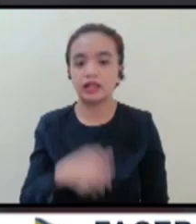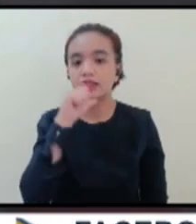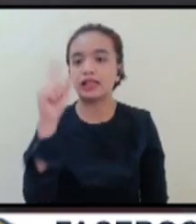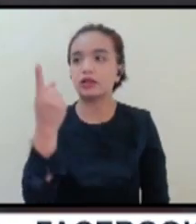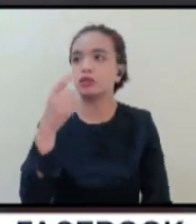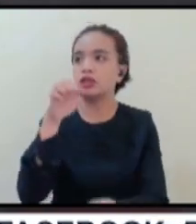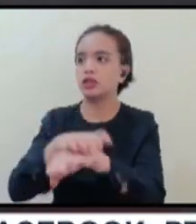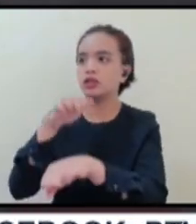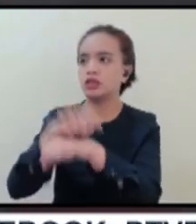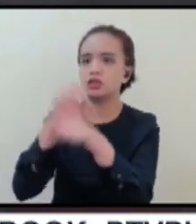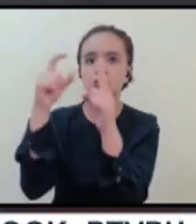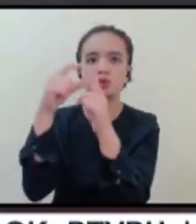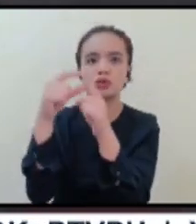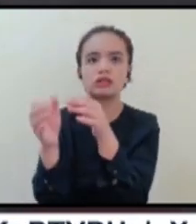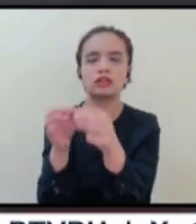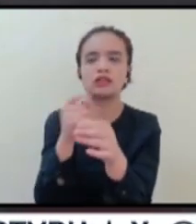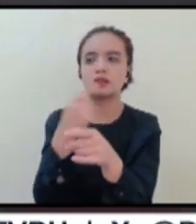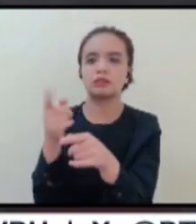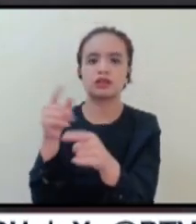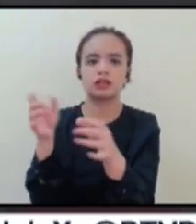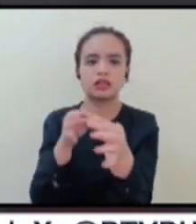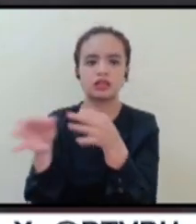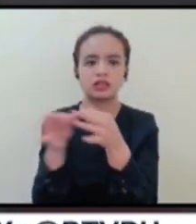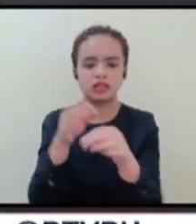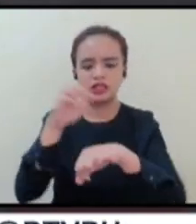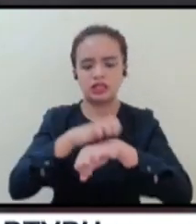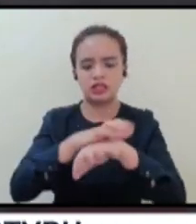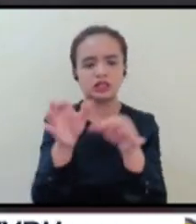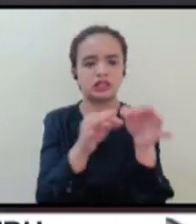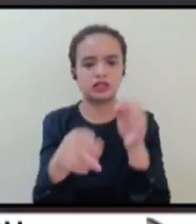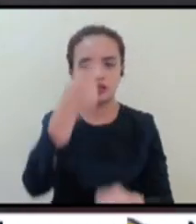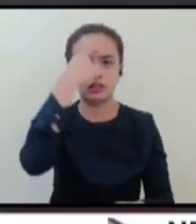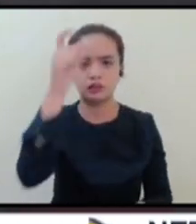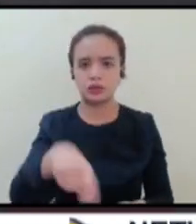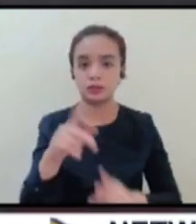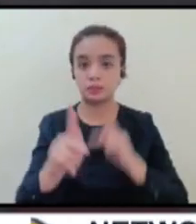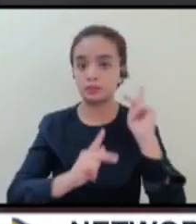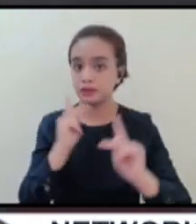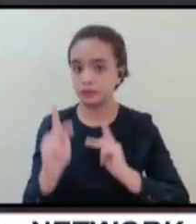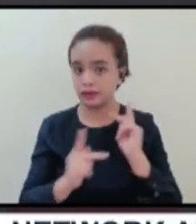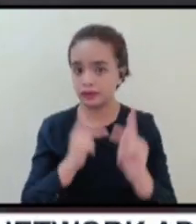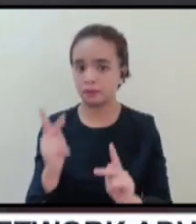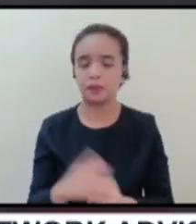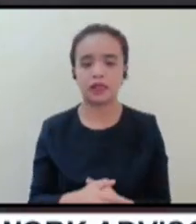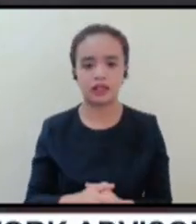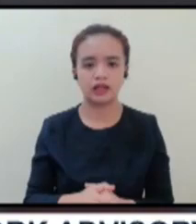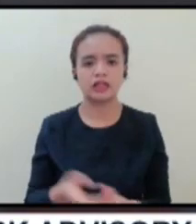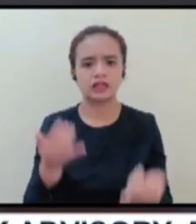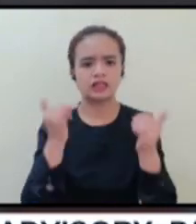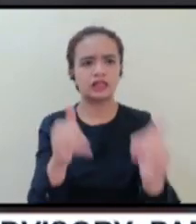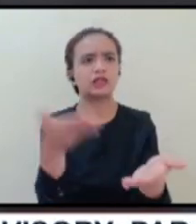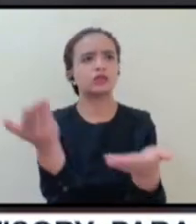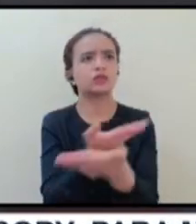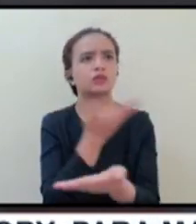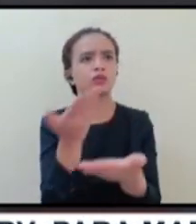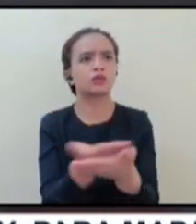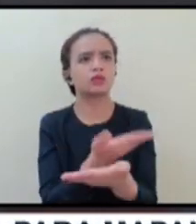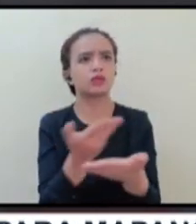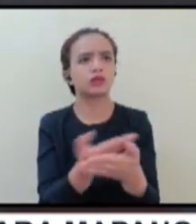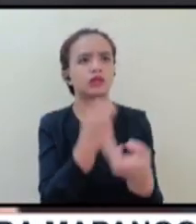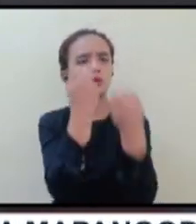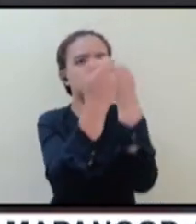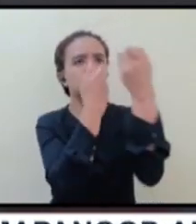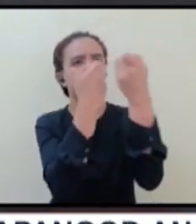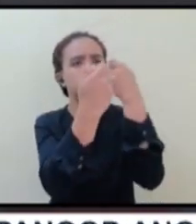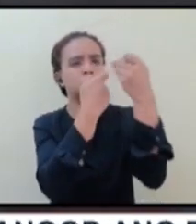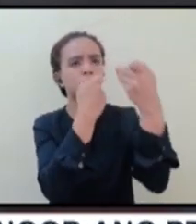ang ginagamit na paliwanag na hindi naiintindihan ng mga tao. Napaka alien pa sa kanilang karanasan yung paliwanagan mo